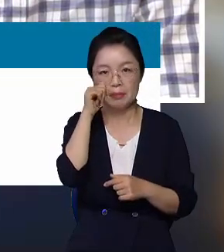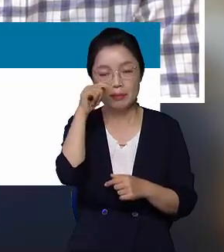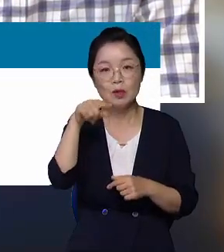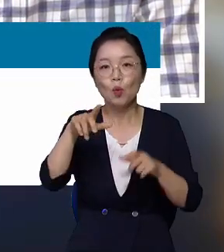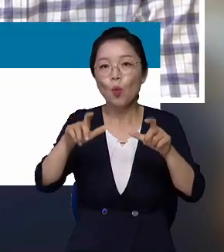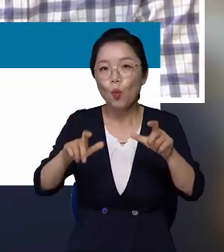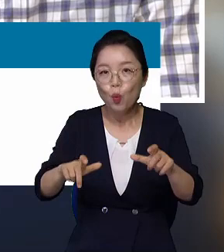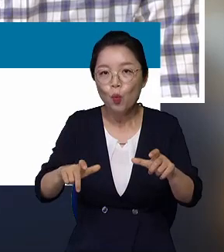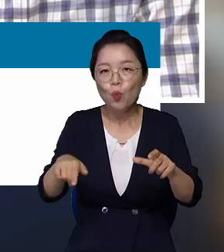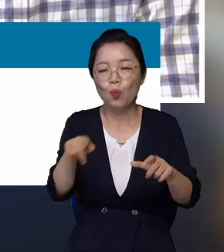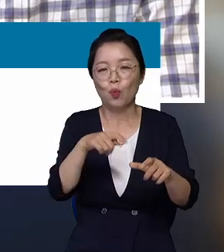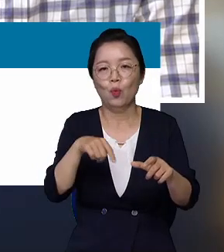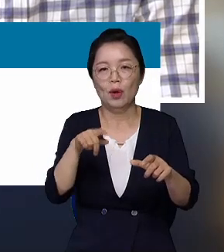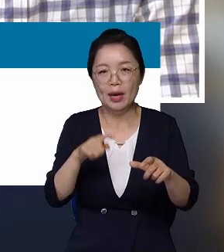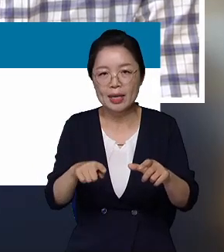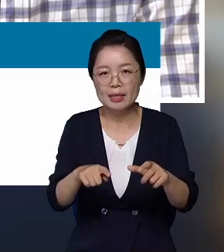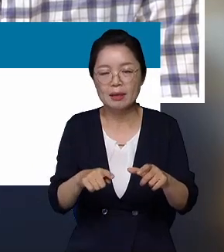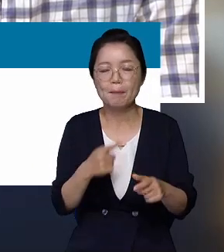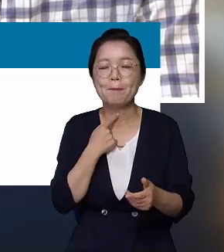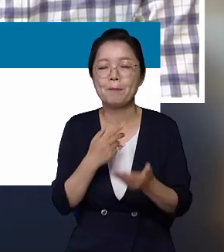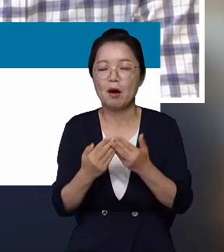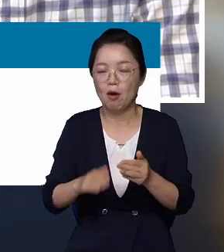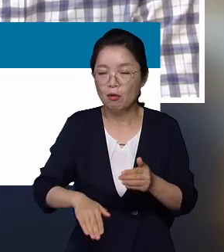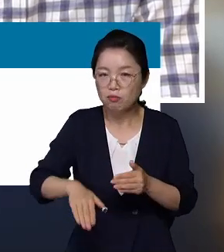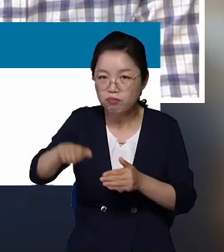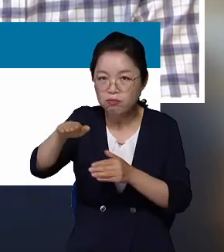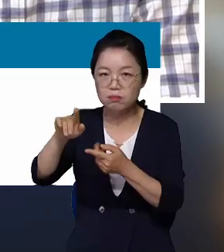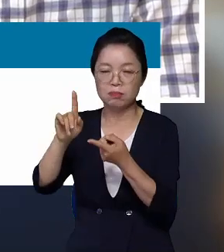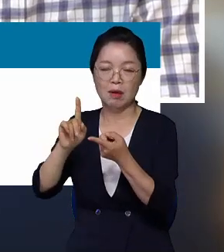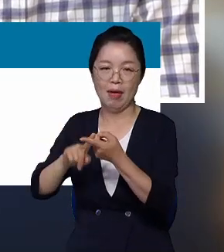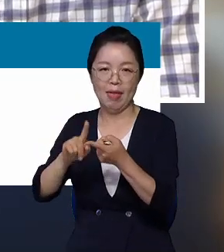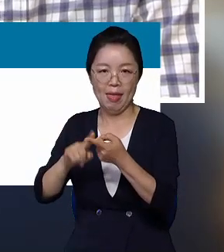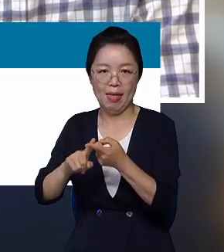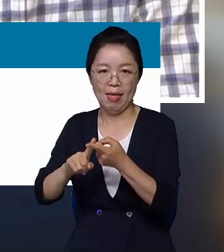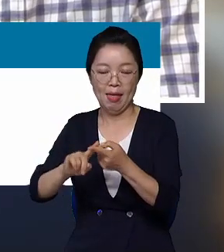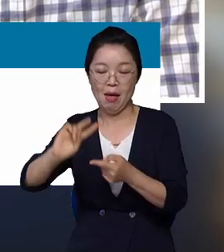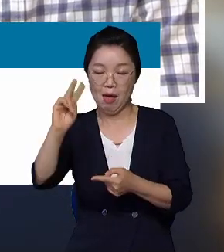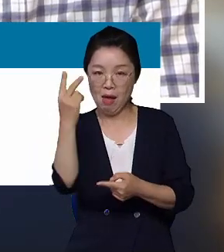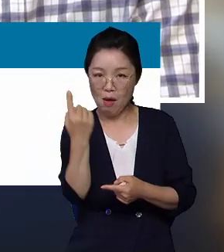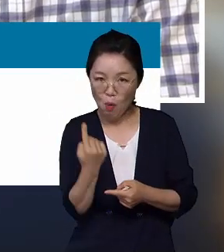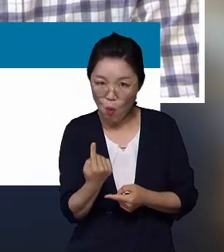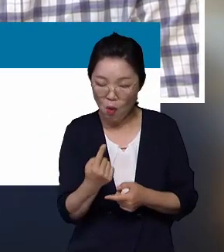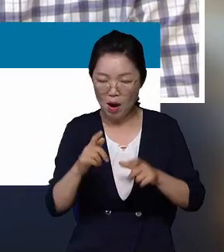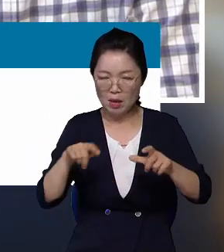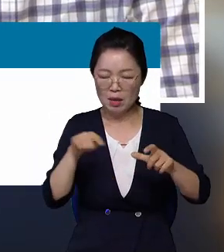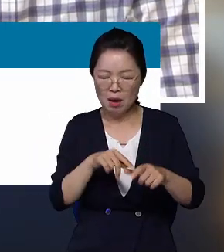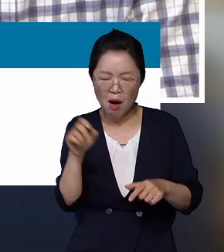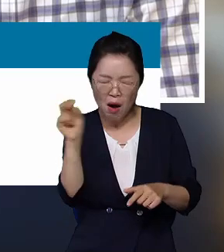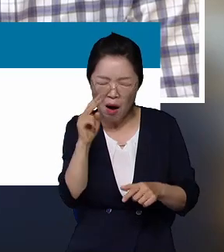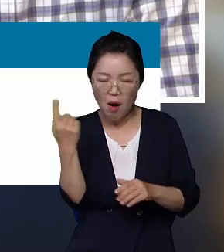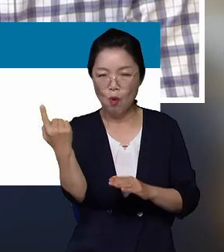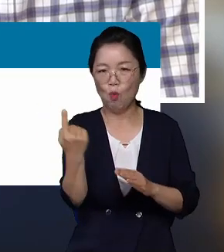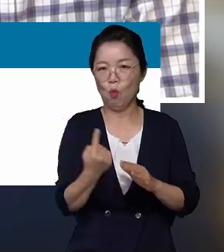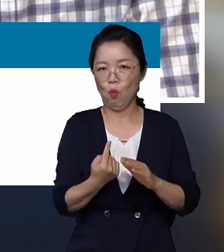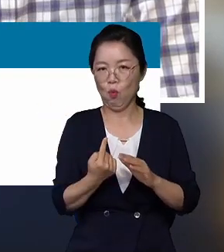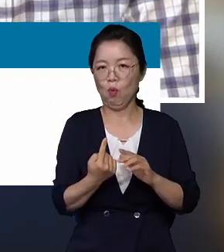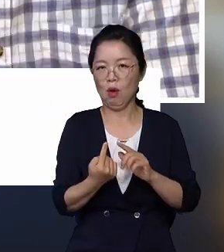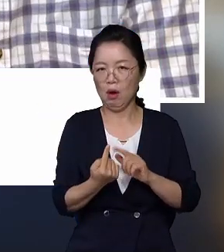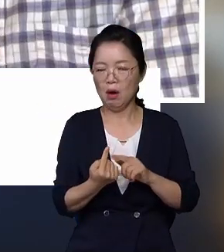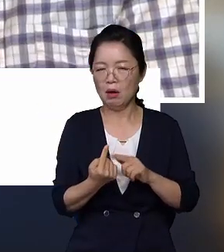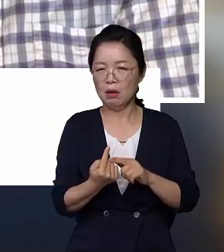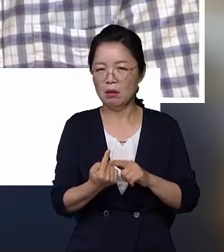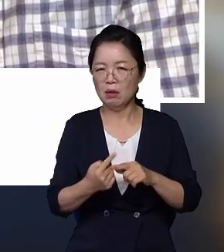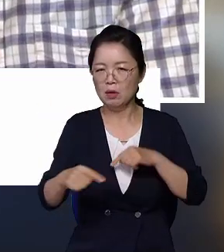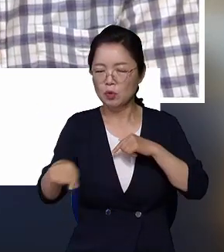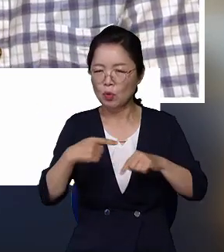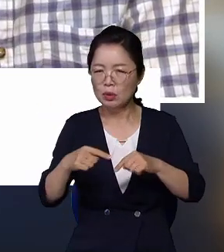그곳에서 축적한 상징 자본을 환전해서 말하자면 지역에 갑자기 이렇게 뛰어드는 형태로만 정치가